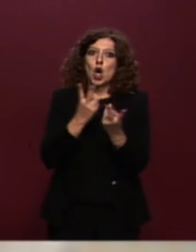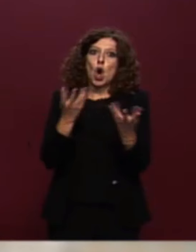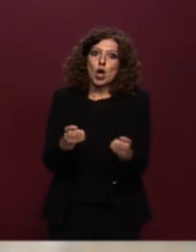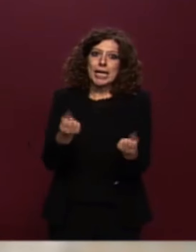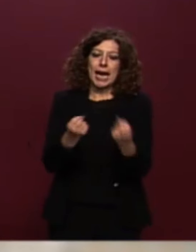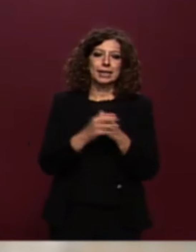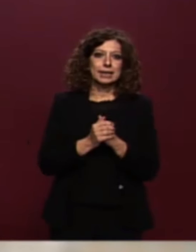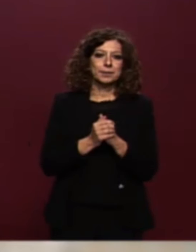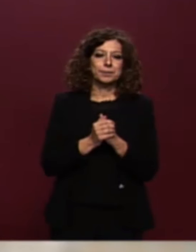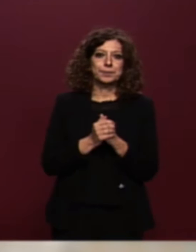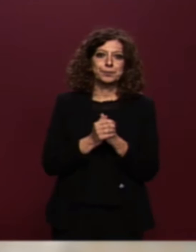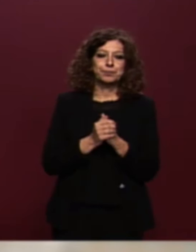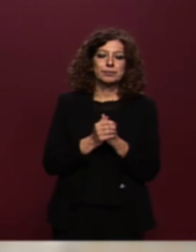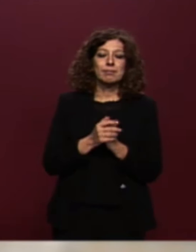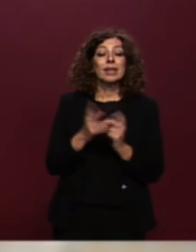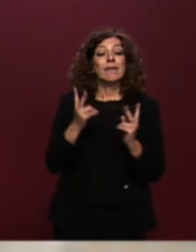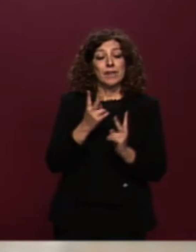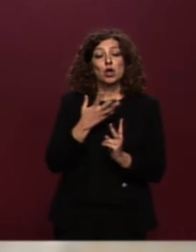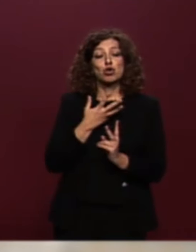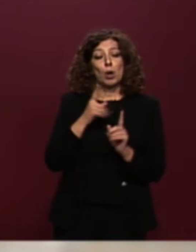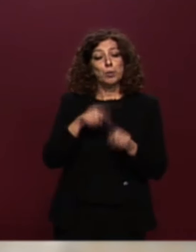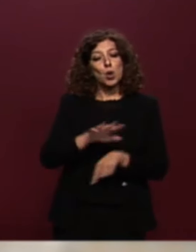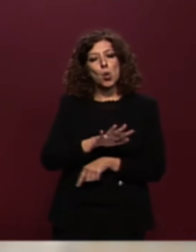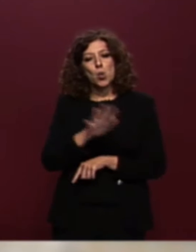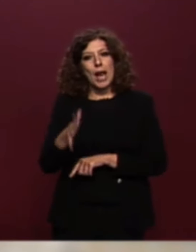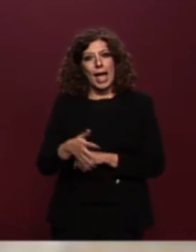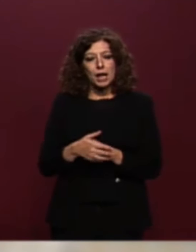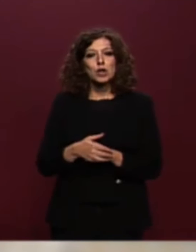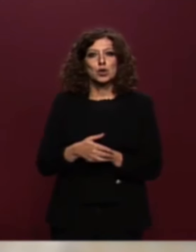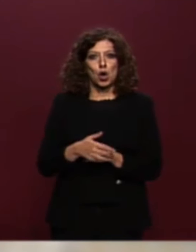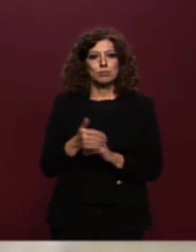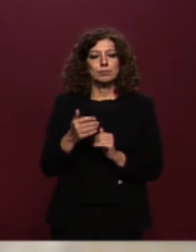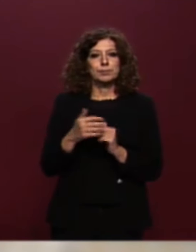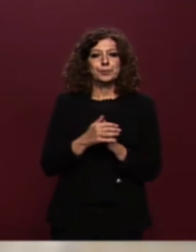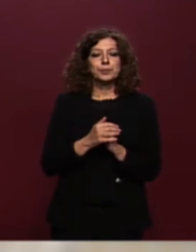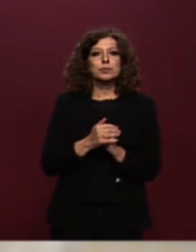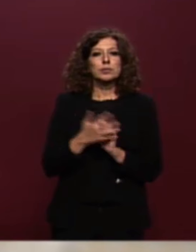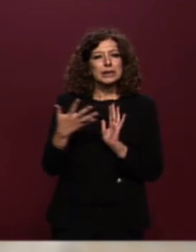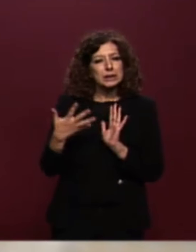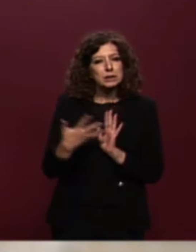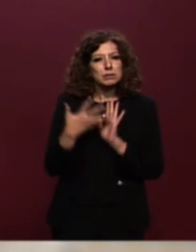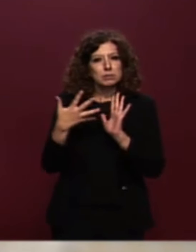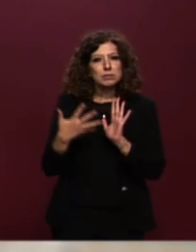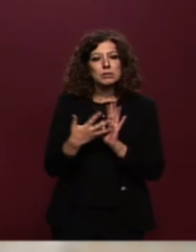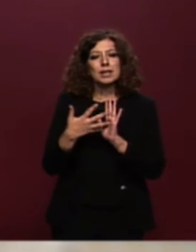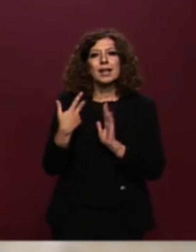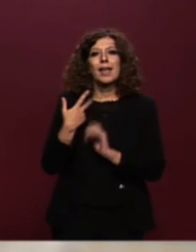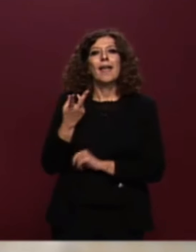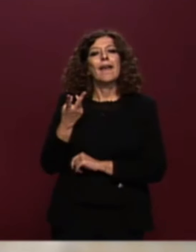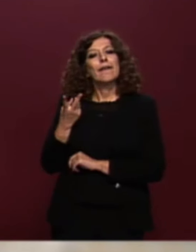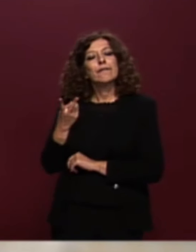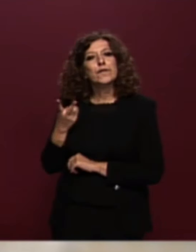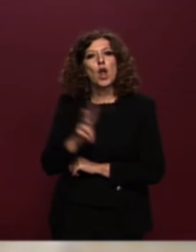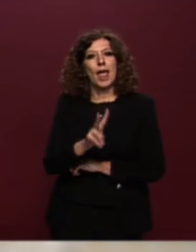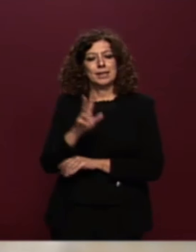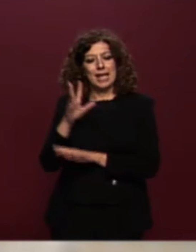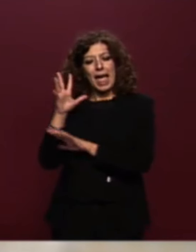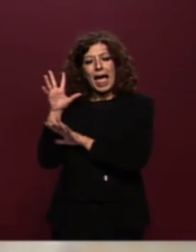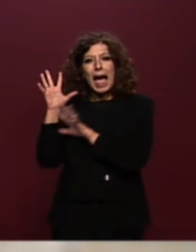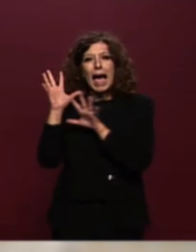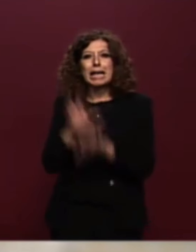esiste anche una piaga più sottile ed ultimamente molto in crescita. Mi riferisco alla violenza, alle aggressioni